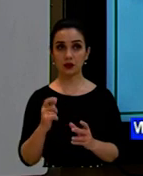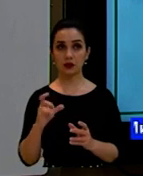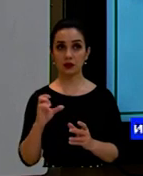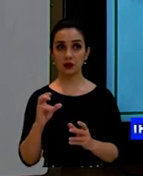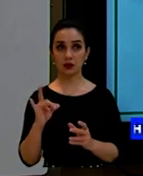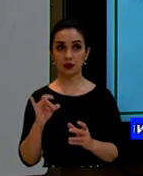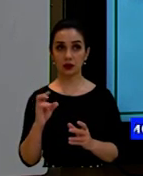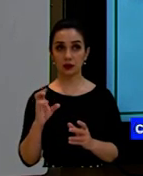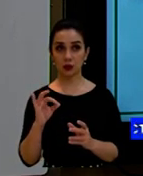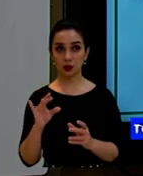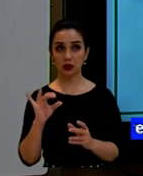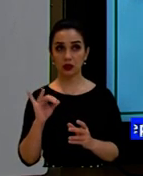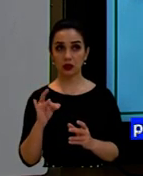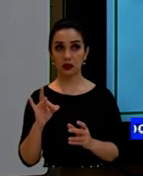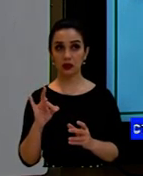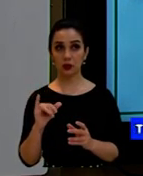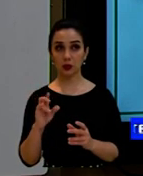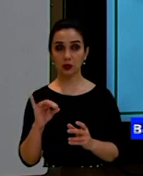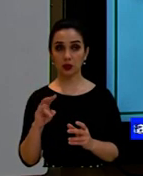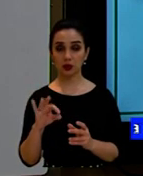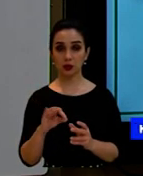скребок и рубило.